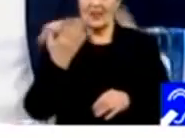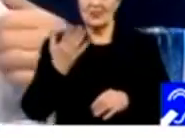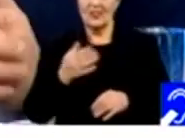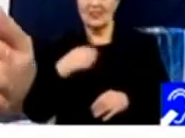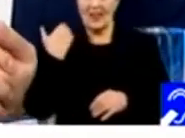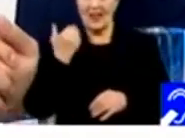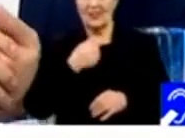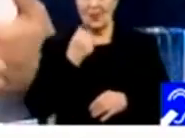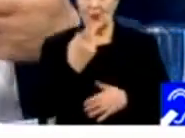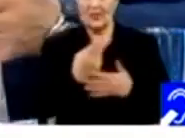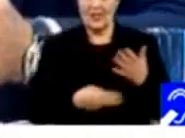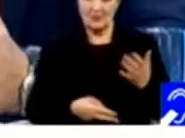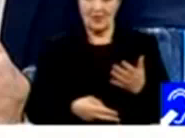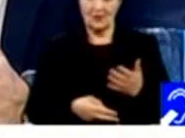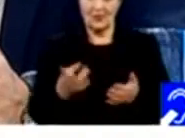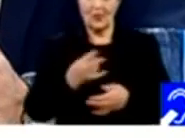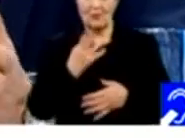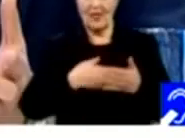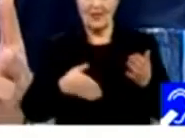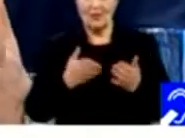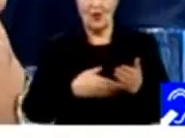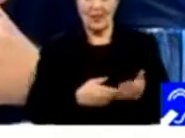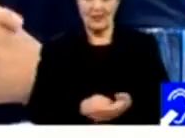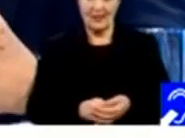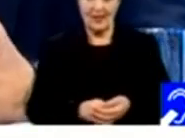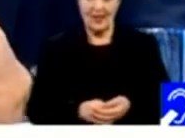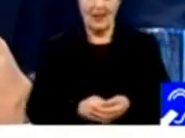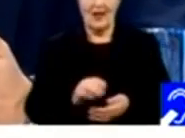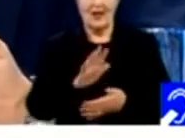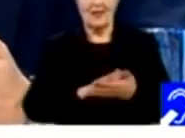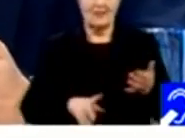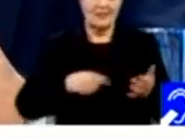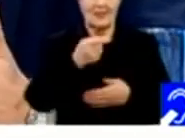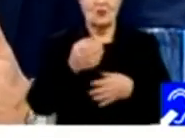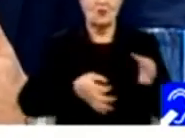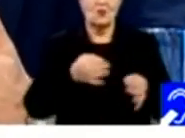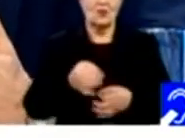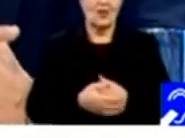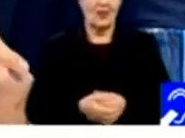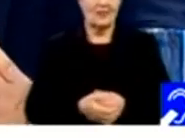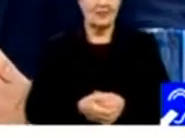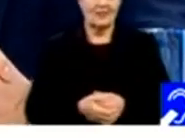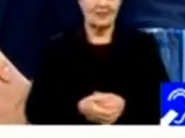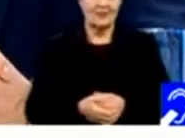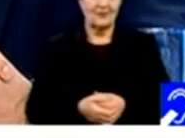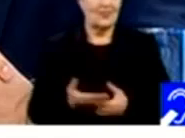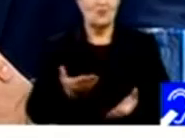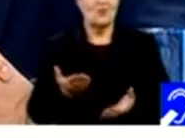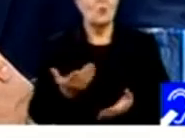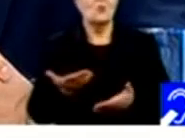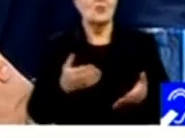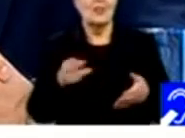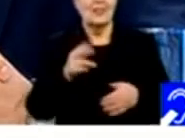trecut pe care le-ați pierdut trebuie anulate, domnule Ceban, și v-ați adresat imediat în instanța de judecată, chiar imediat după ce m-ați felicitat?